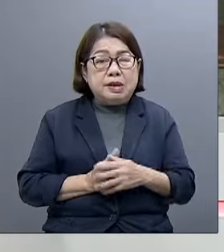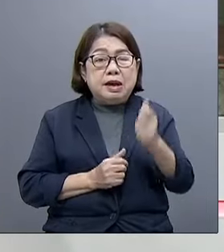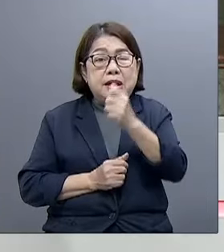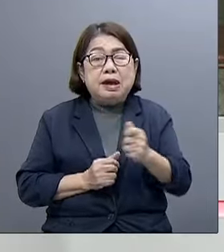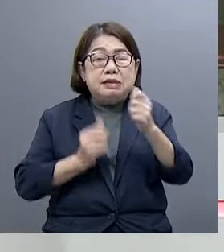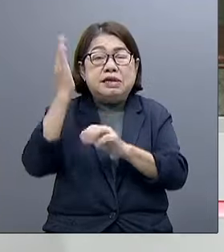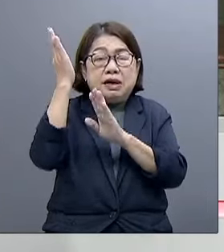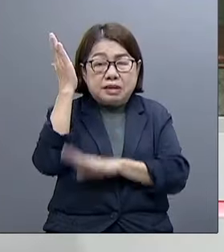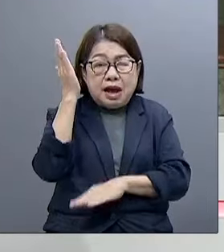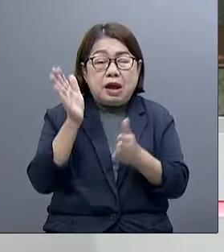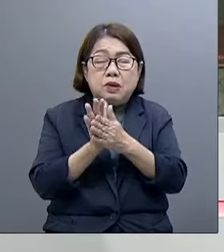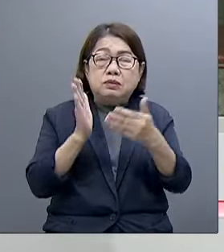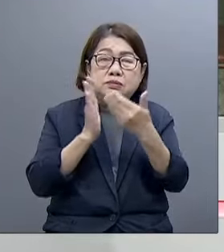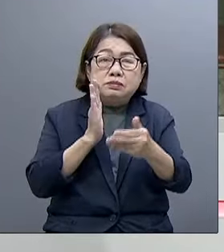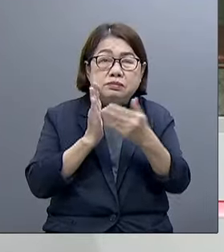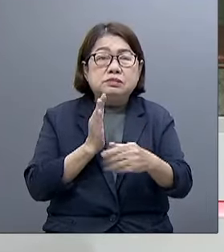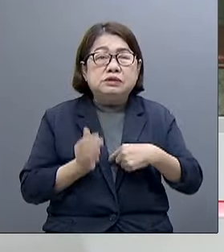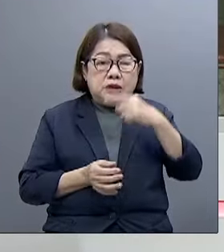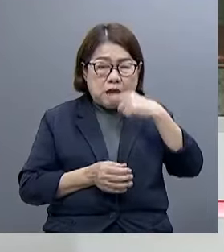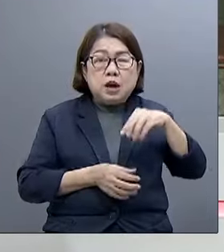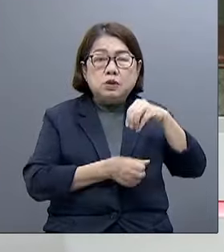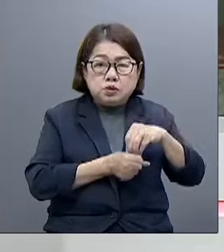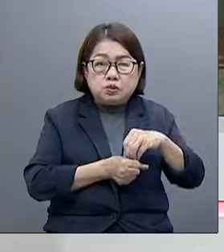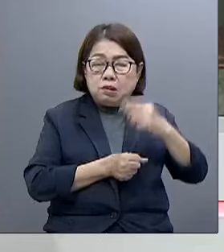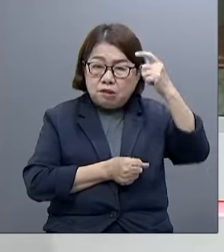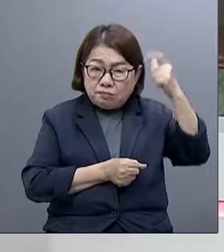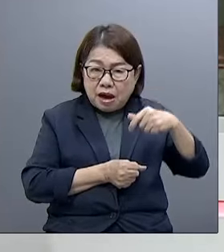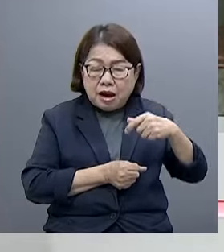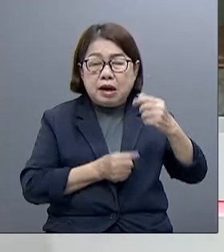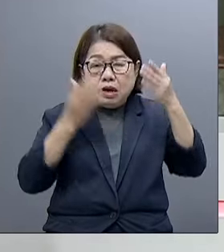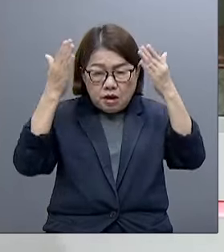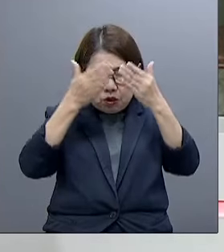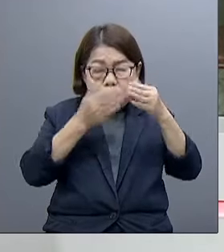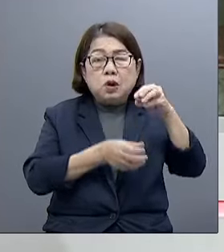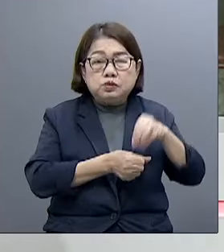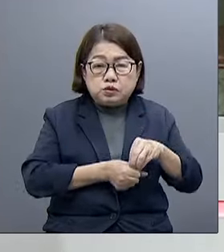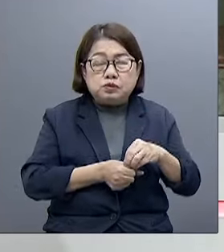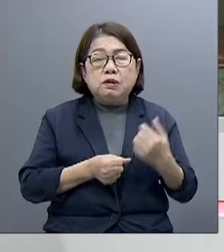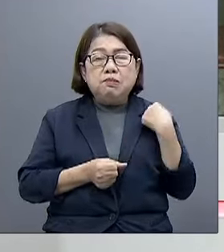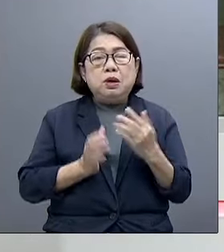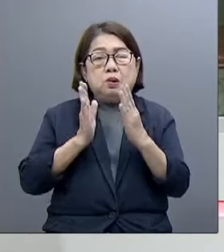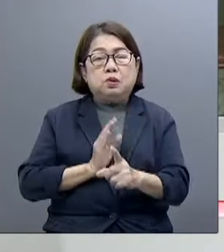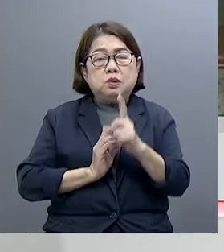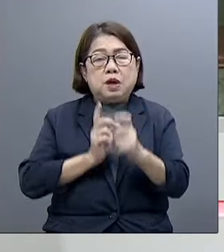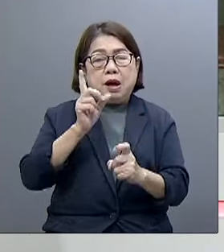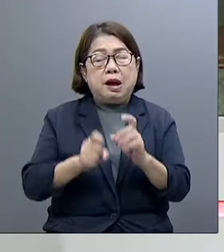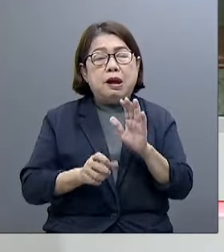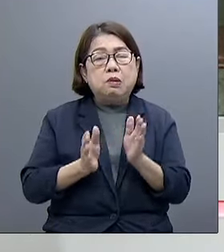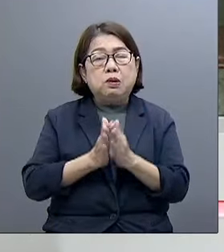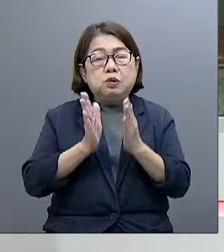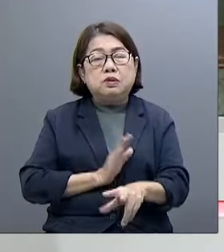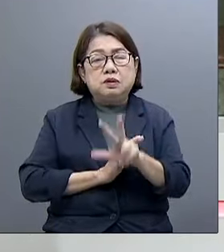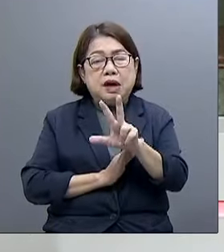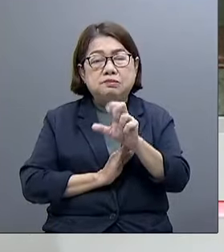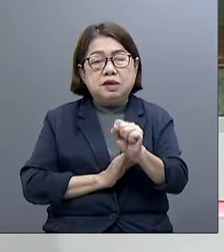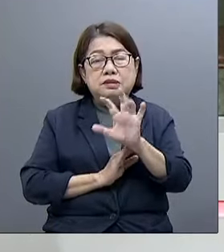ะวันออกค่ะซึ่งมีไทยนะคะแล้วก็เมียนมาอินโดนีเซียรวมอยู่ด้วยเนี่ยมีผู้เสียชีวิตมากกว่า 330,000 คน